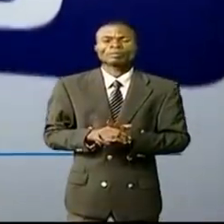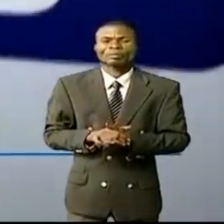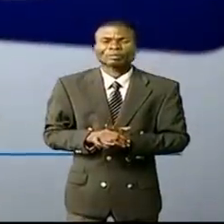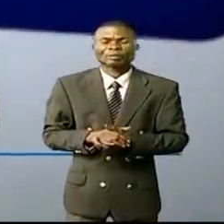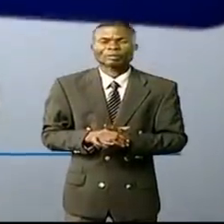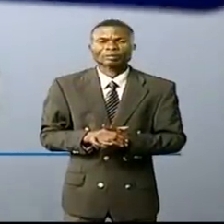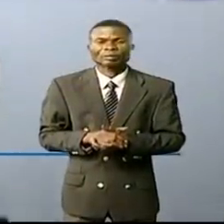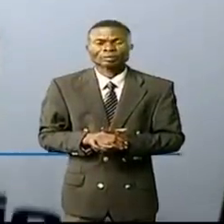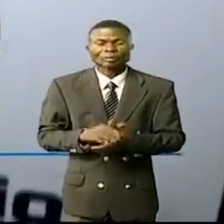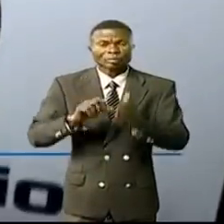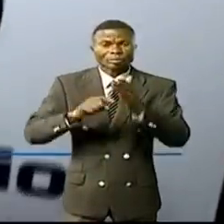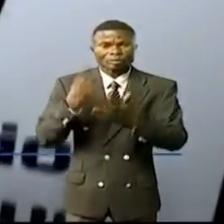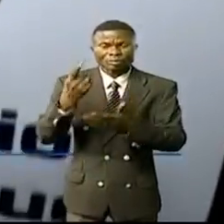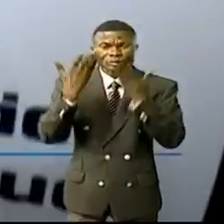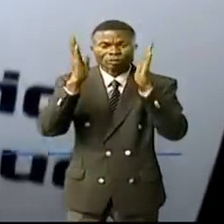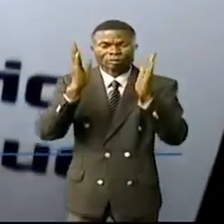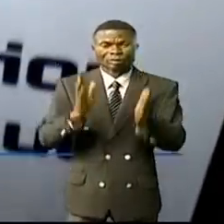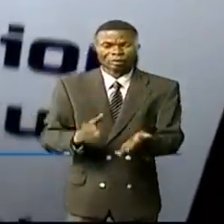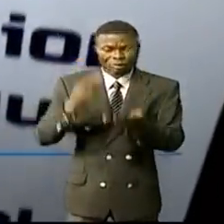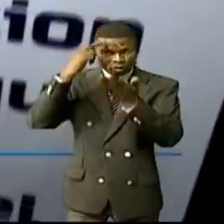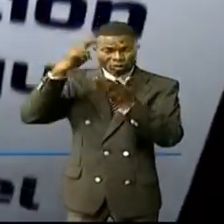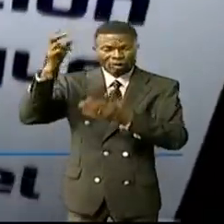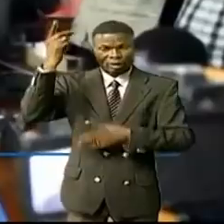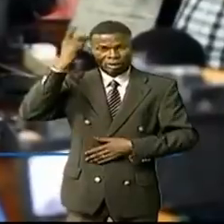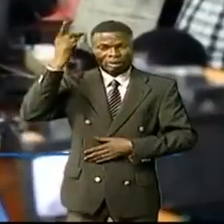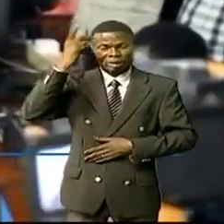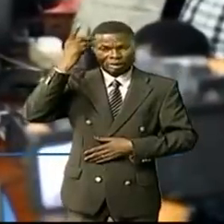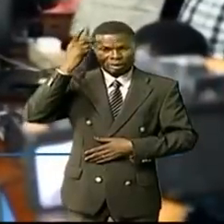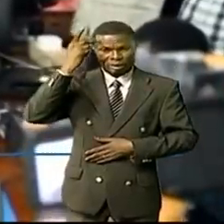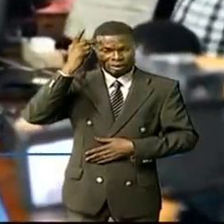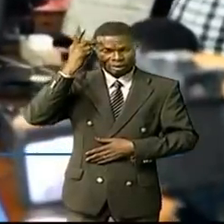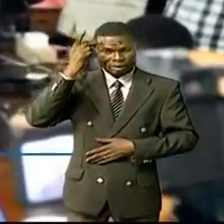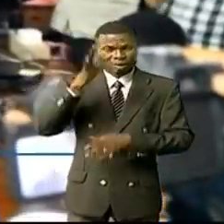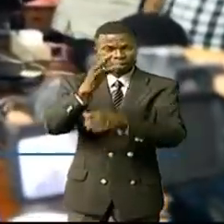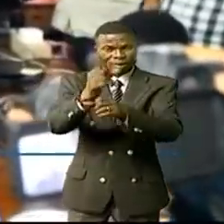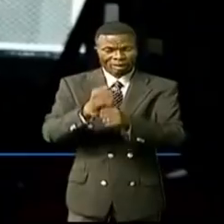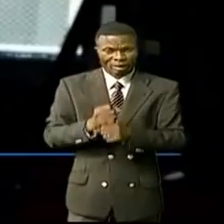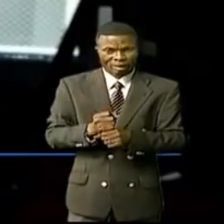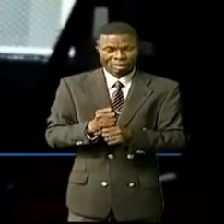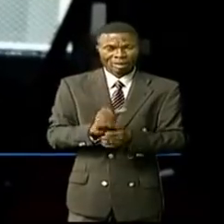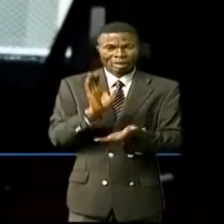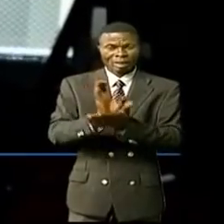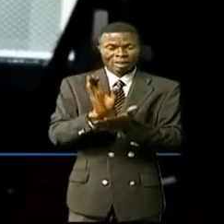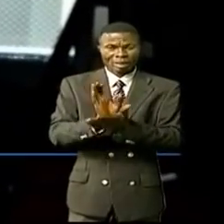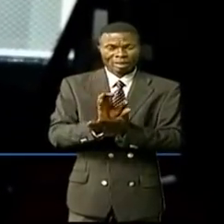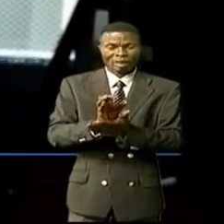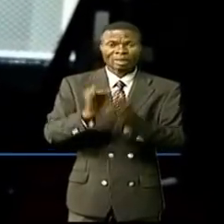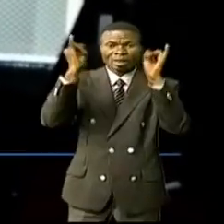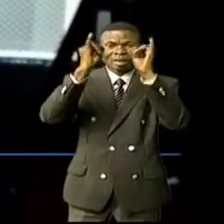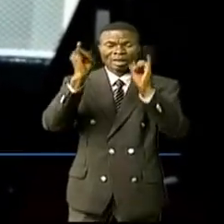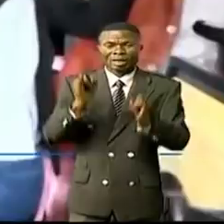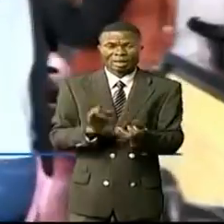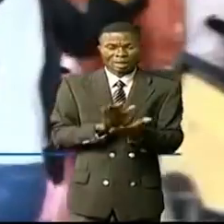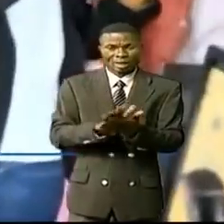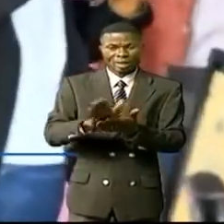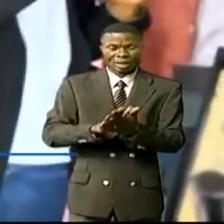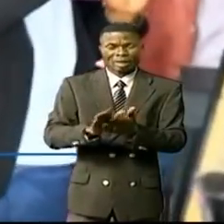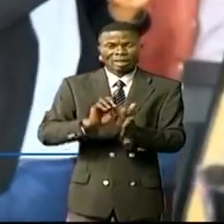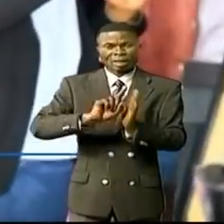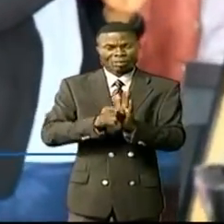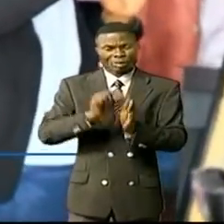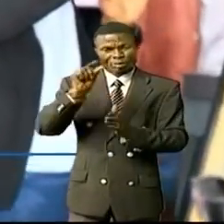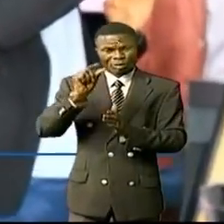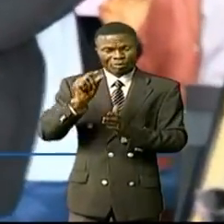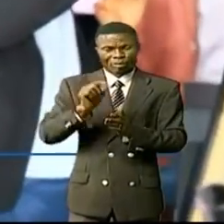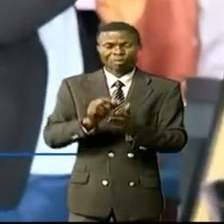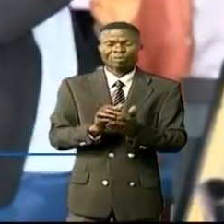Elle est la première étudiante de l'université de Kinshasa qui vient d'obtenir sa carte biométrique après quelques minutes de